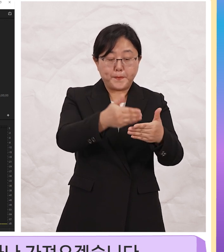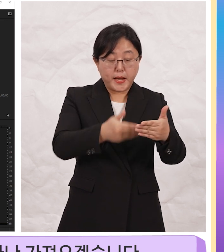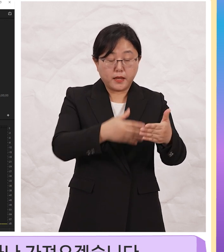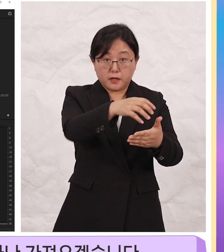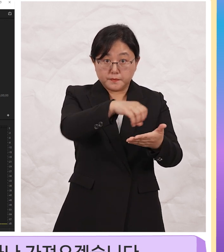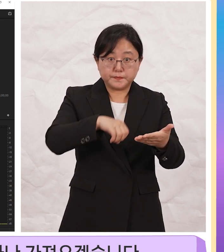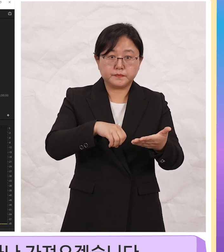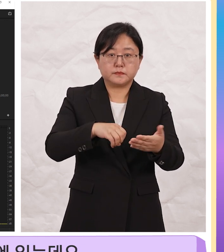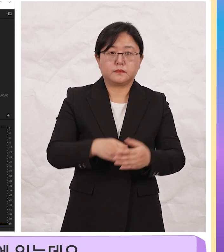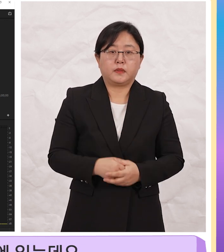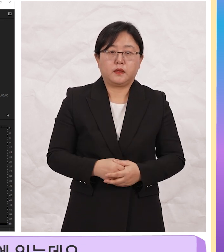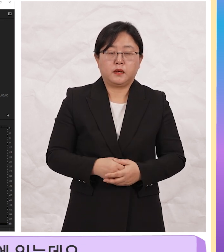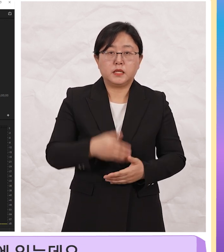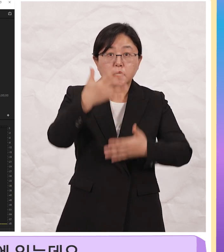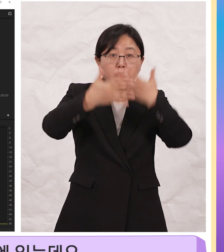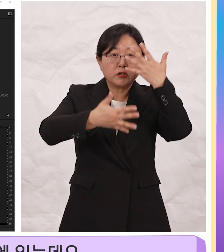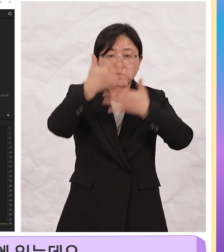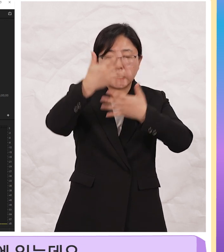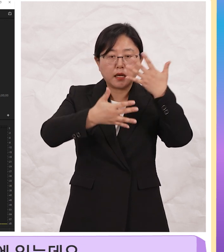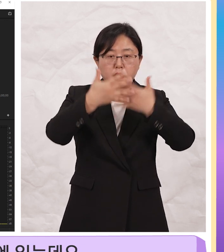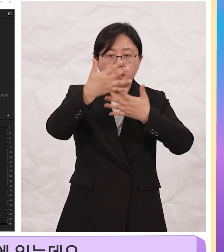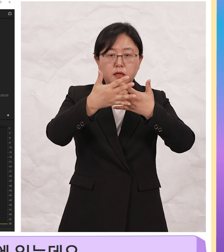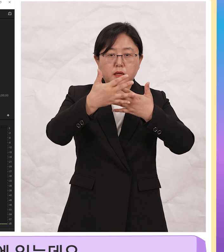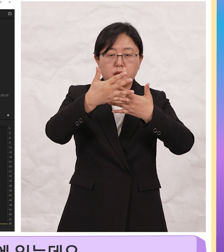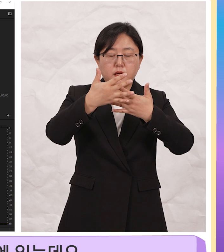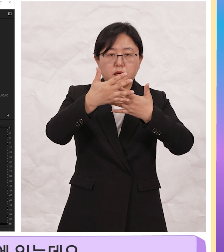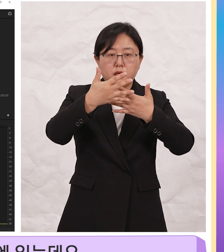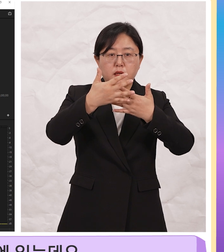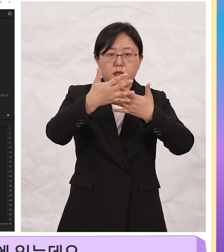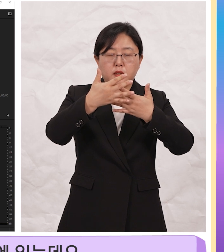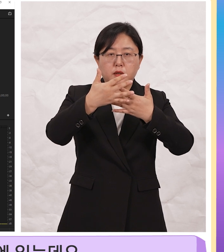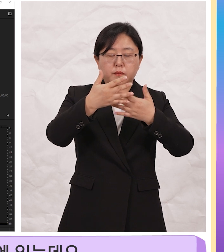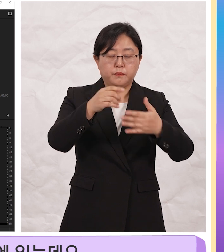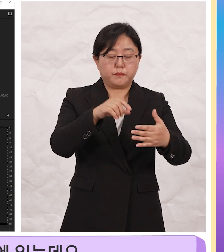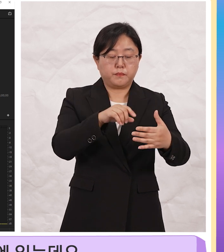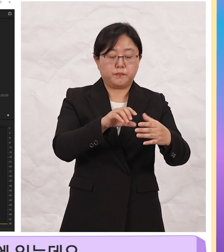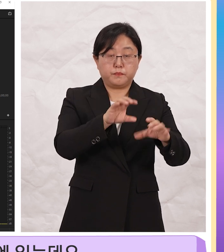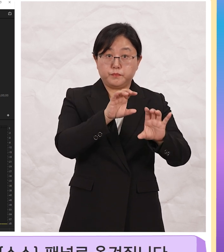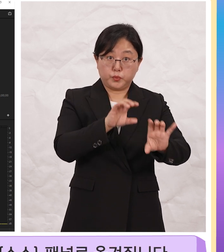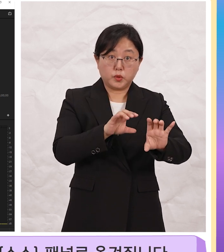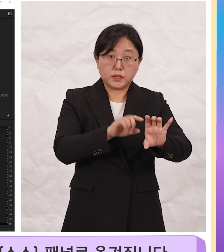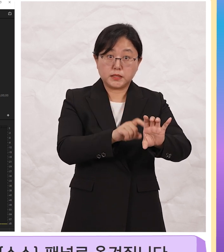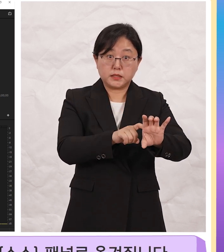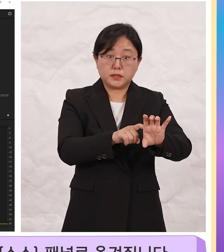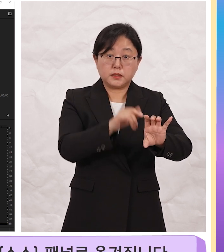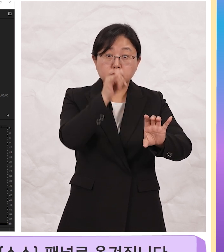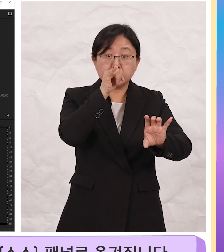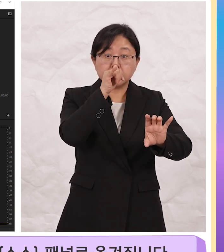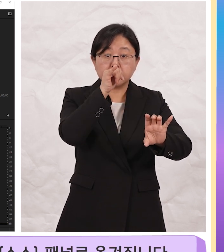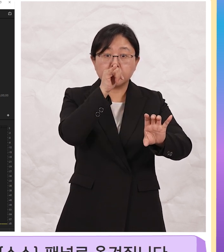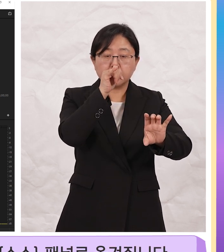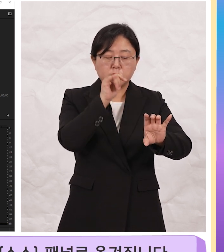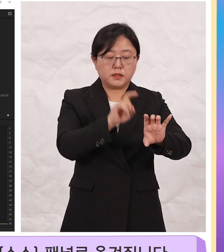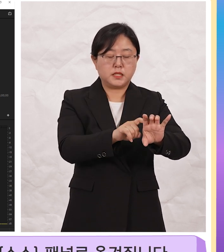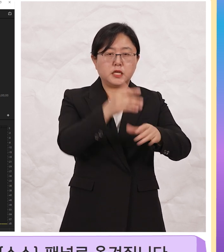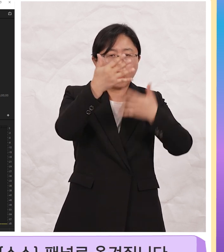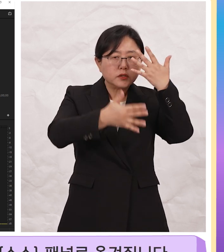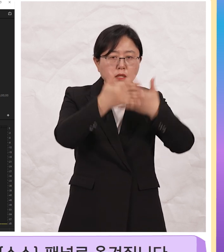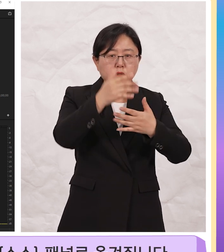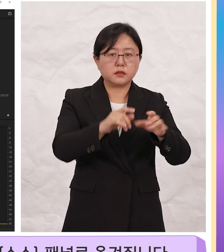가져오겠습니다. 이 동영상 파일이 프로젝트 패널에 있는데요. 프로젝트 패널에 있는